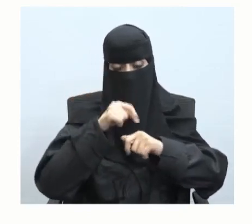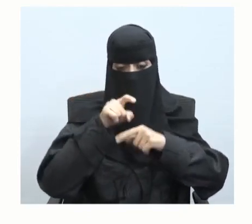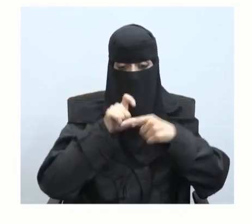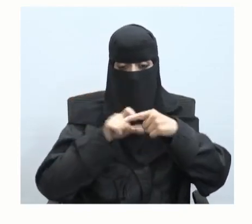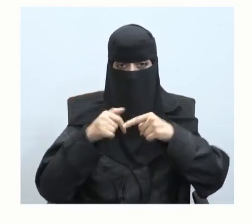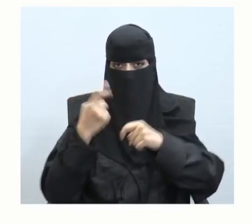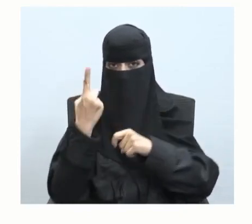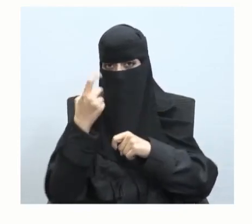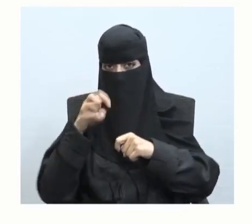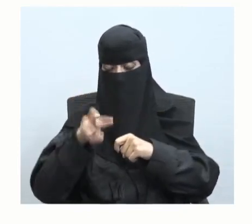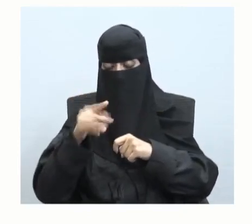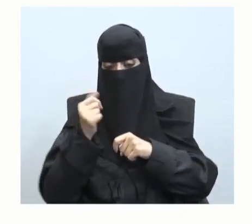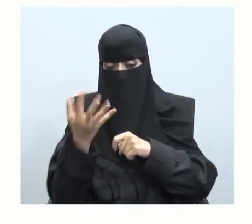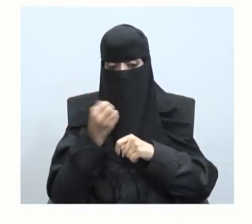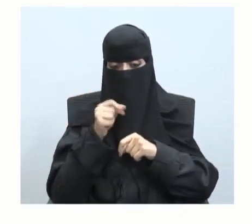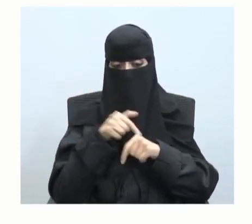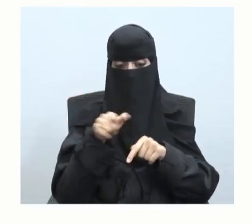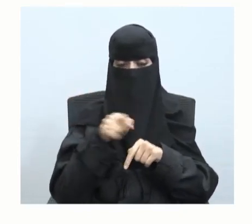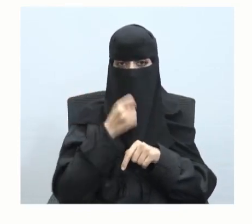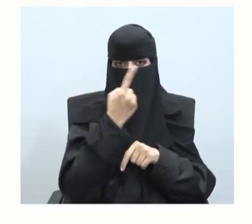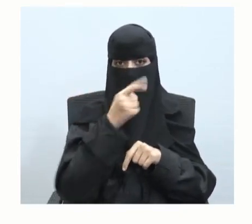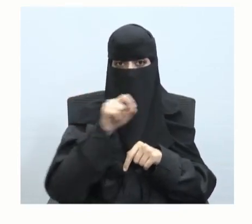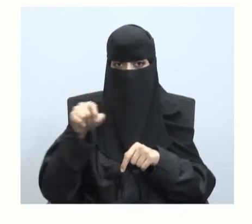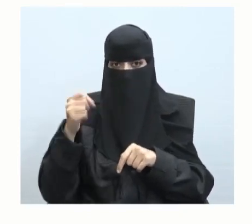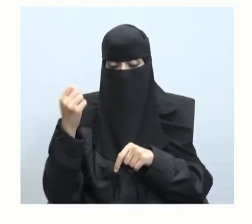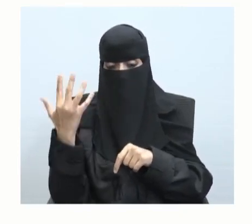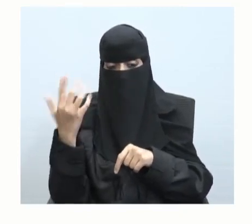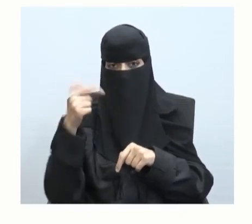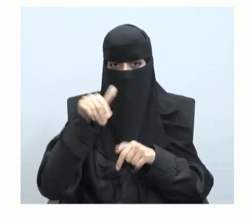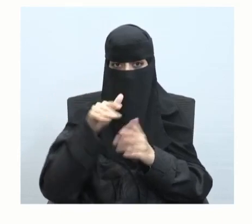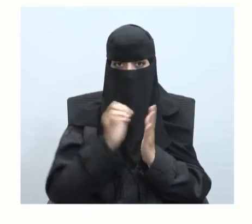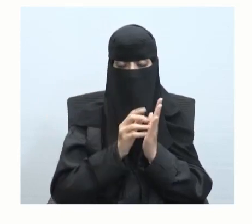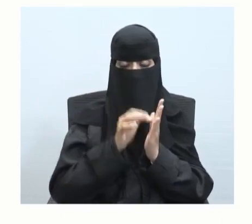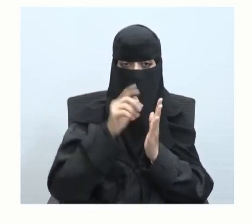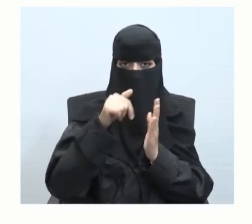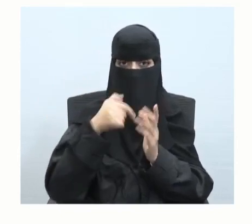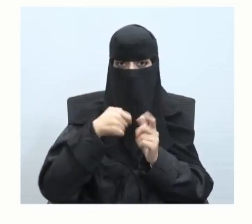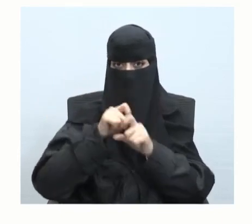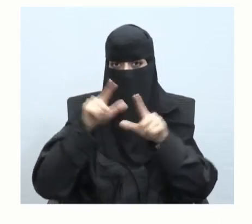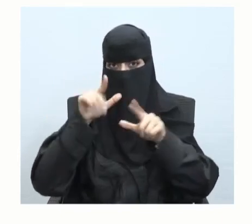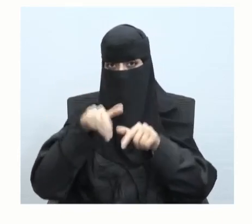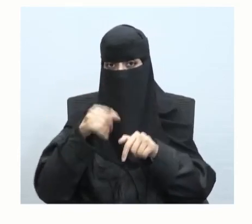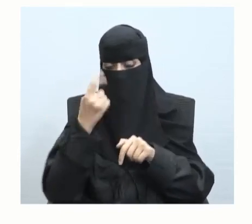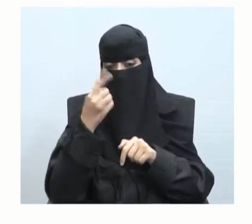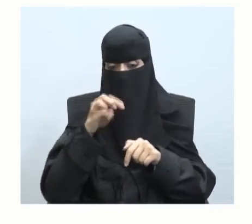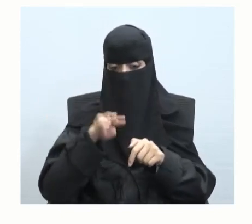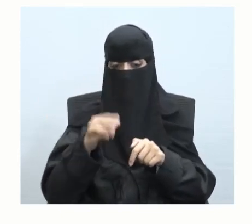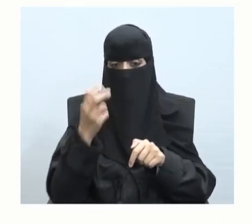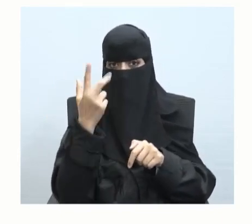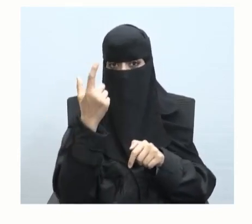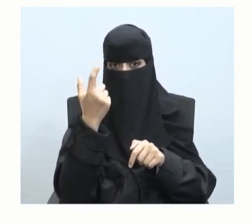على 1000 لذلك احصل على هذه النتيجه اذا انت الان في الاله الحاسبه تظهر لك